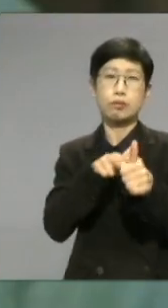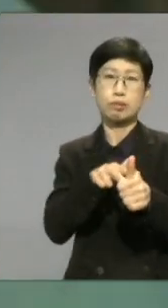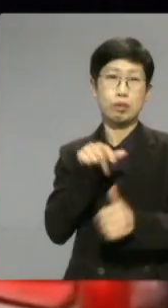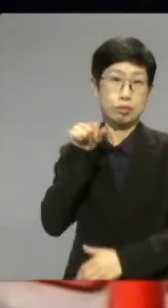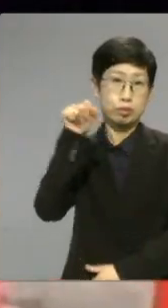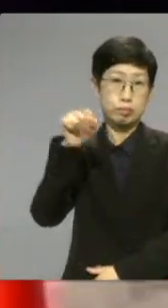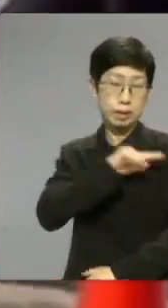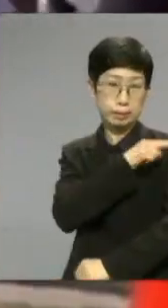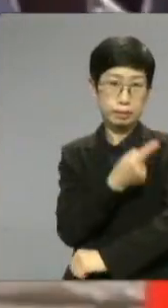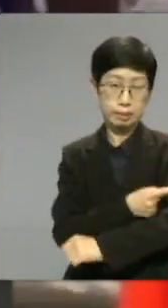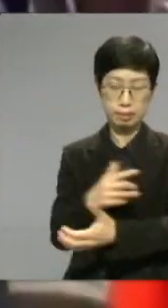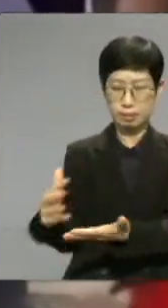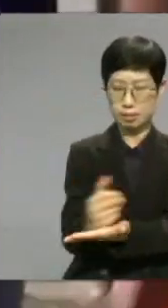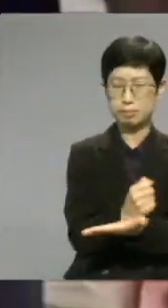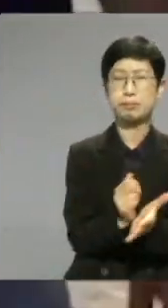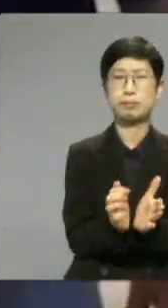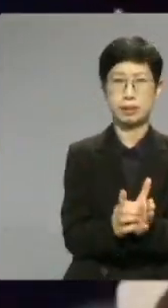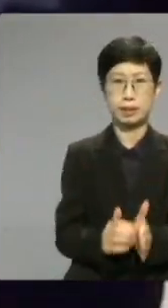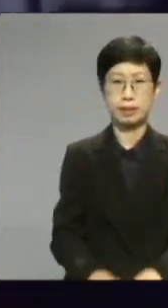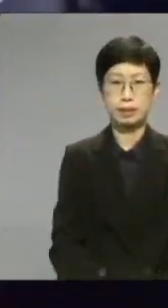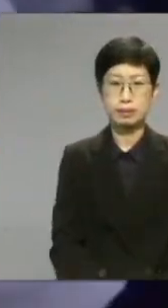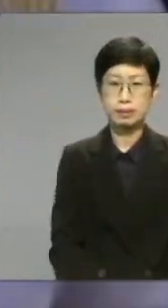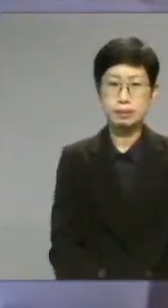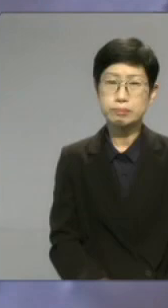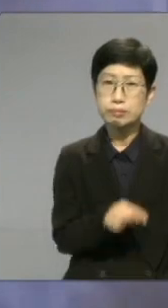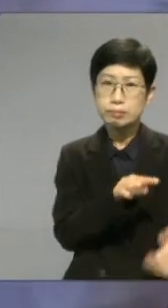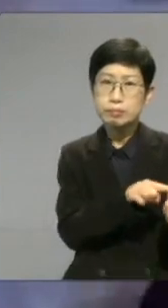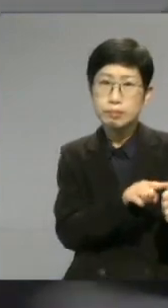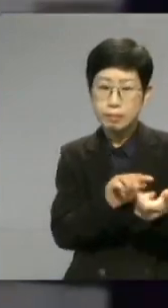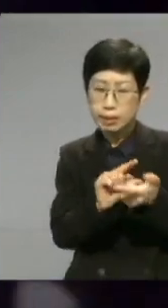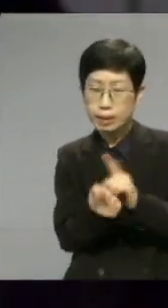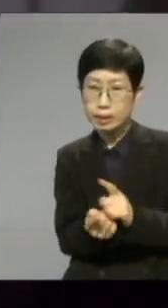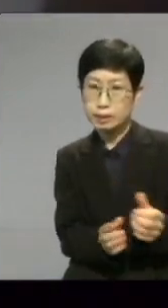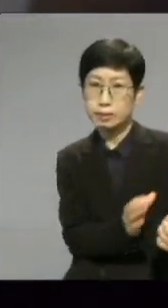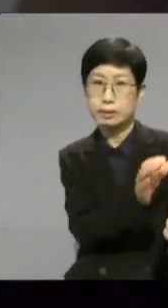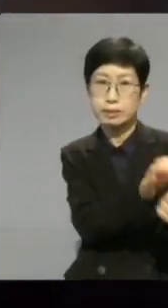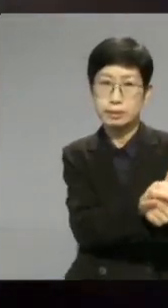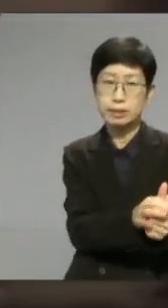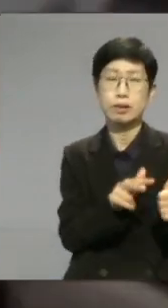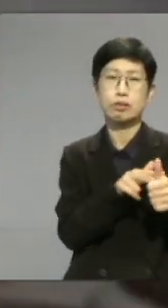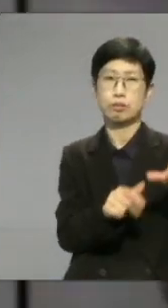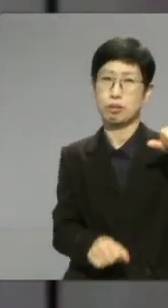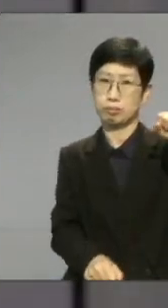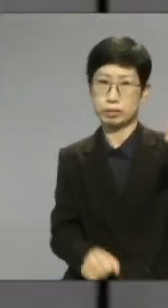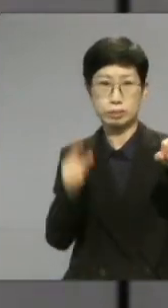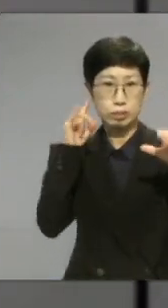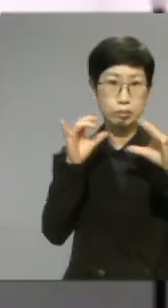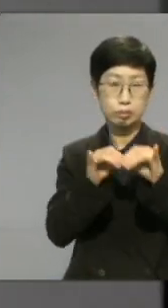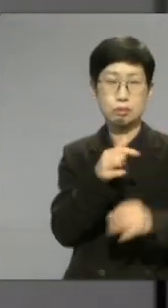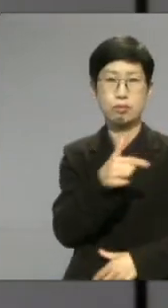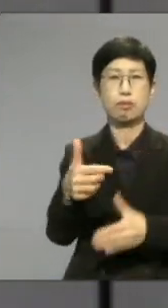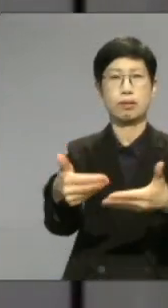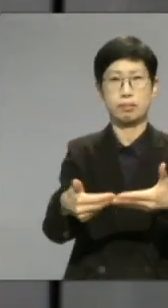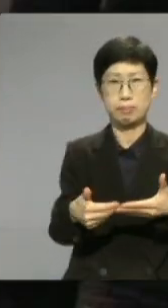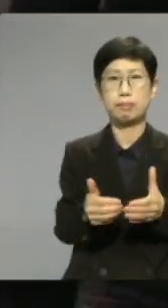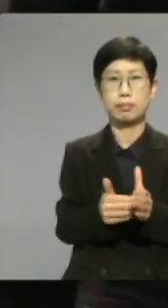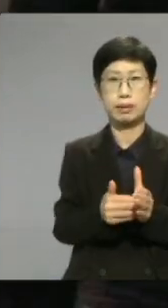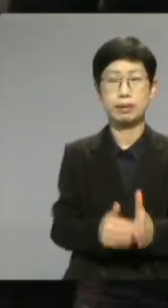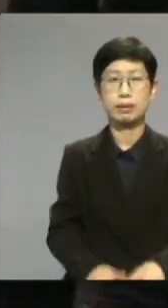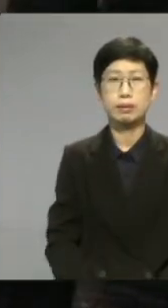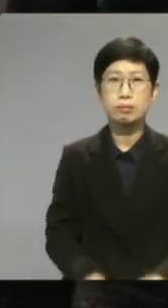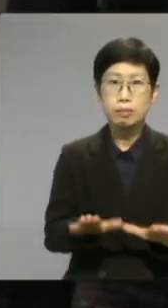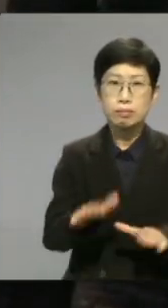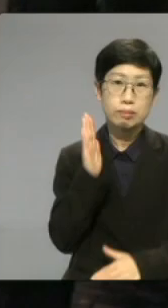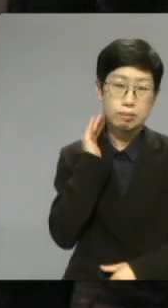상실했습니다. 물리노는 마르티넬리 전 대통령을 대신해 대통령 후보가 되면서 지지율을 그대로 이어받았습니다.